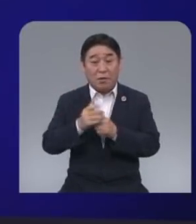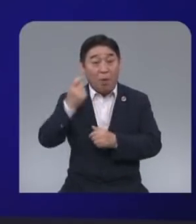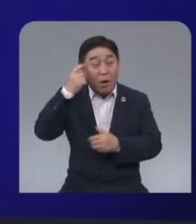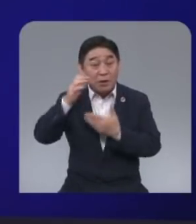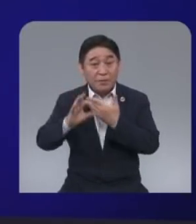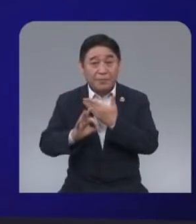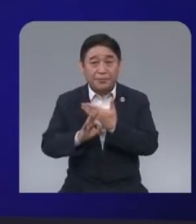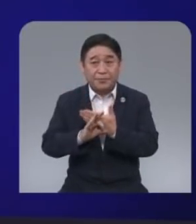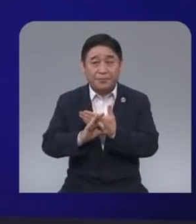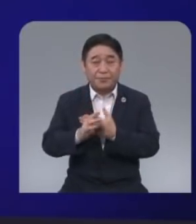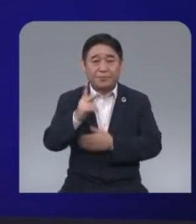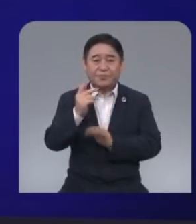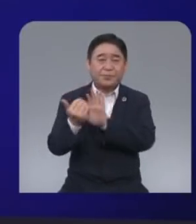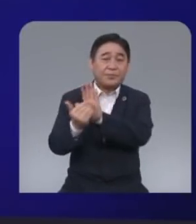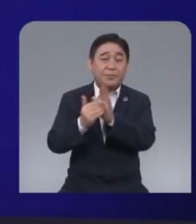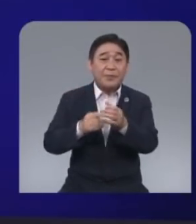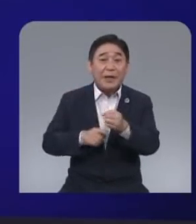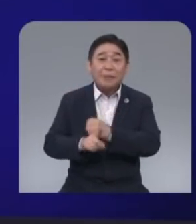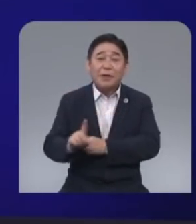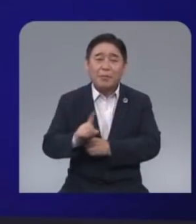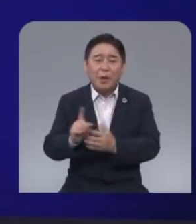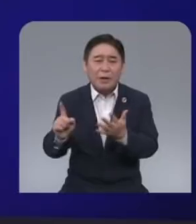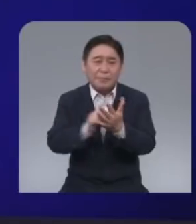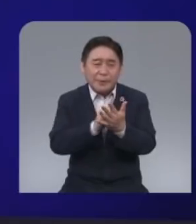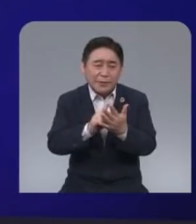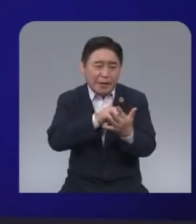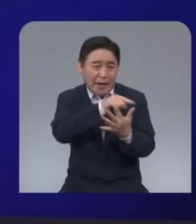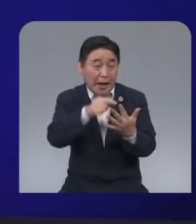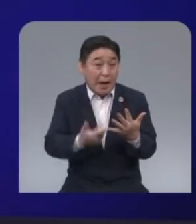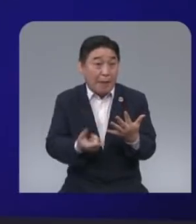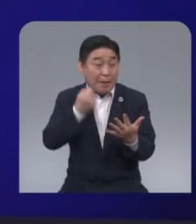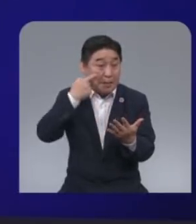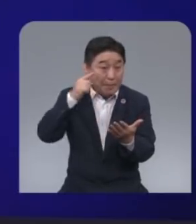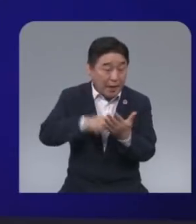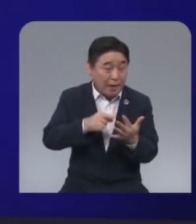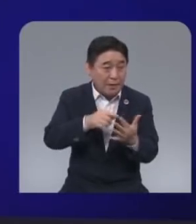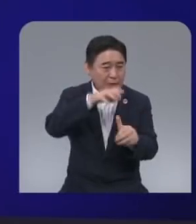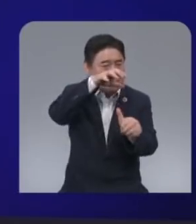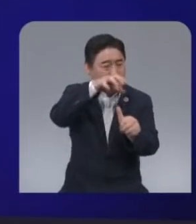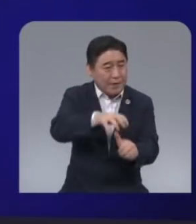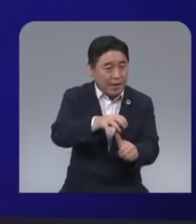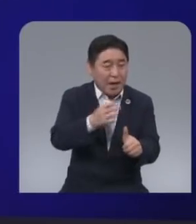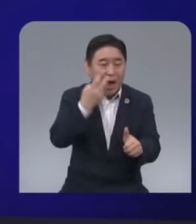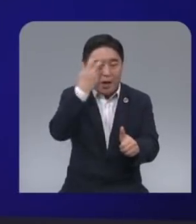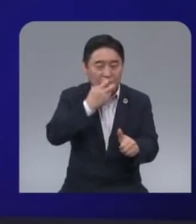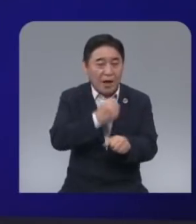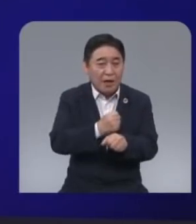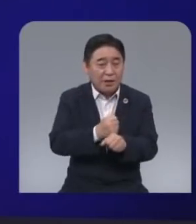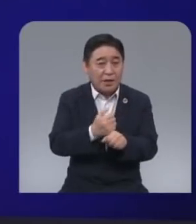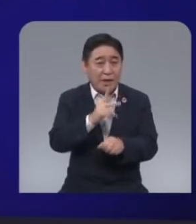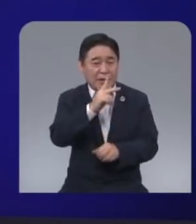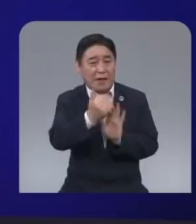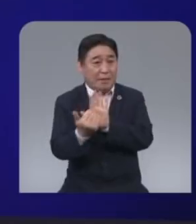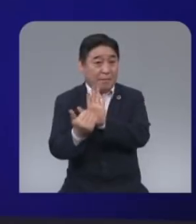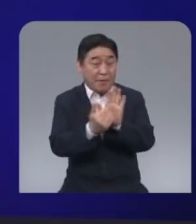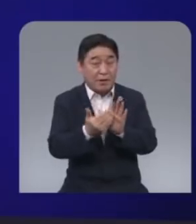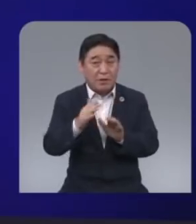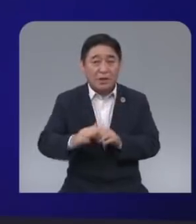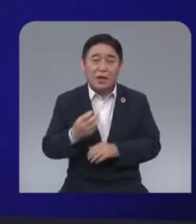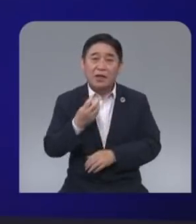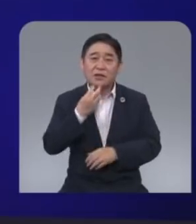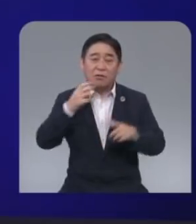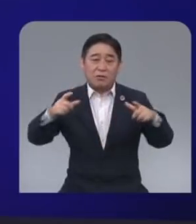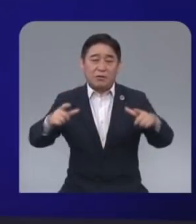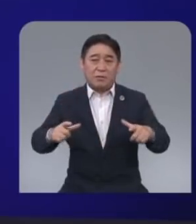왜냐하면 K-방역이라는 게 접촉자, 밀접 접촉자를 빨리 찾아내서 격리하고 검사하고 이런 게 K-방역인데 네. 지금